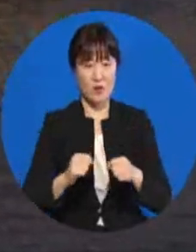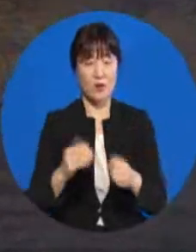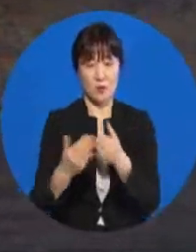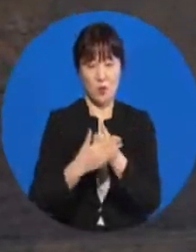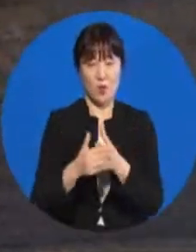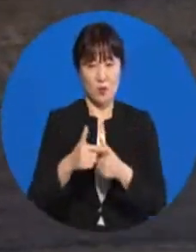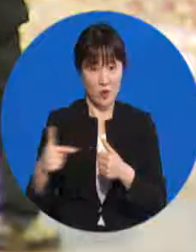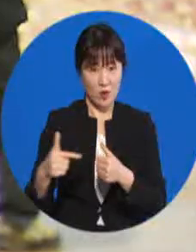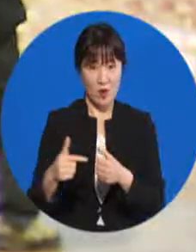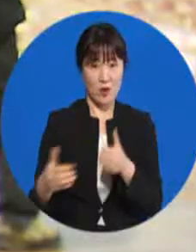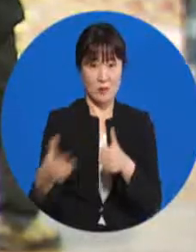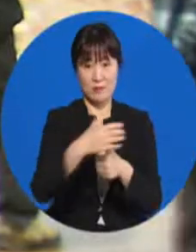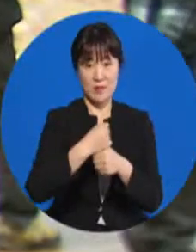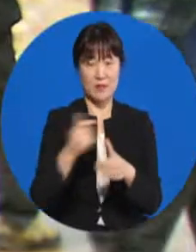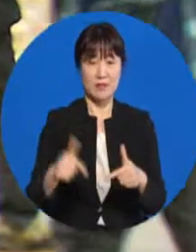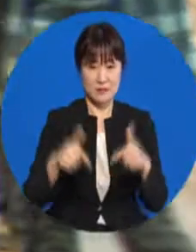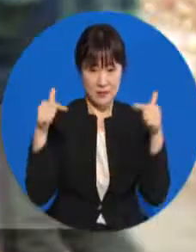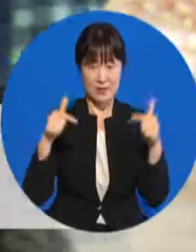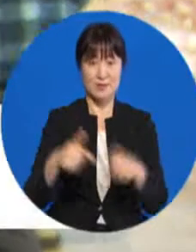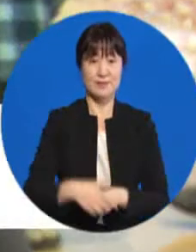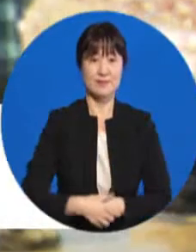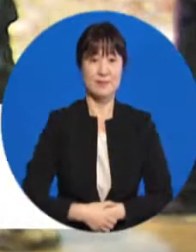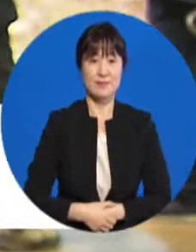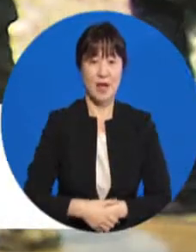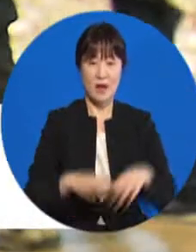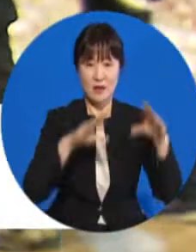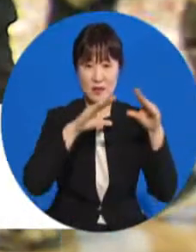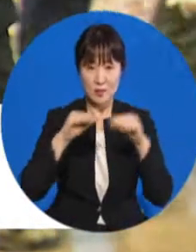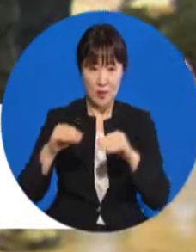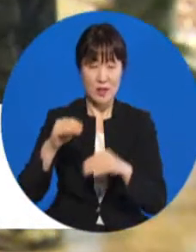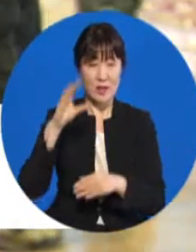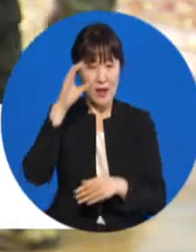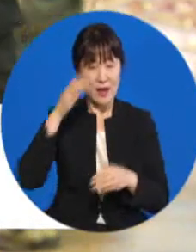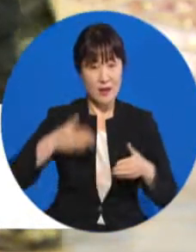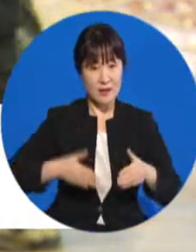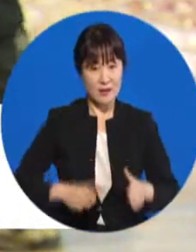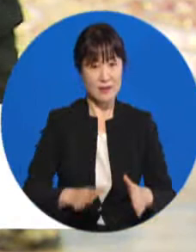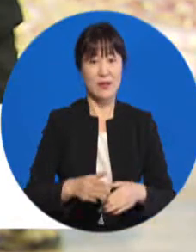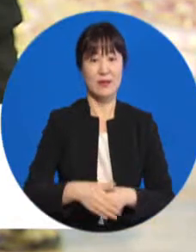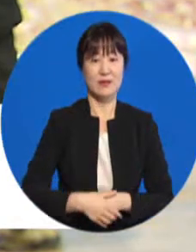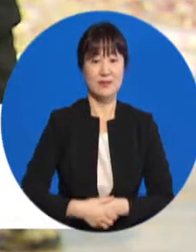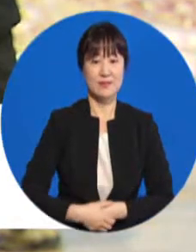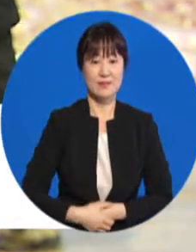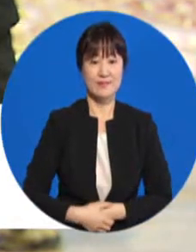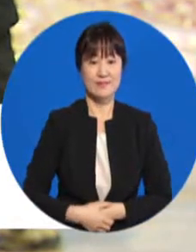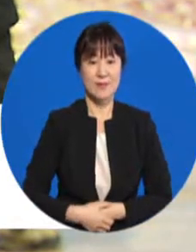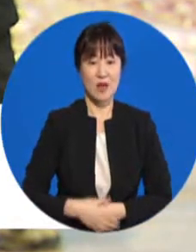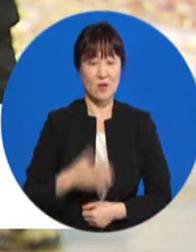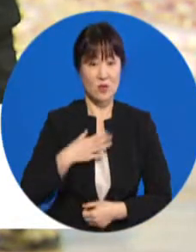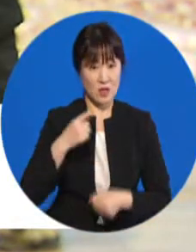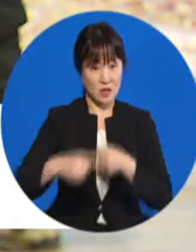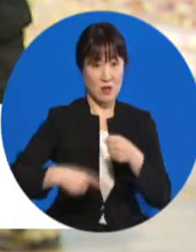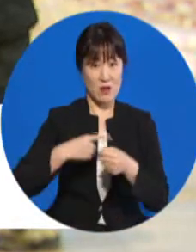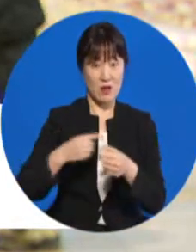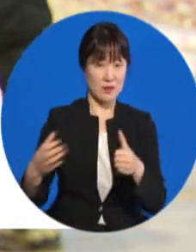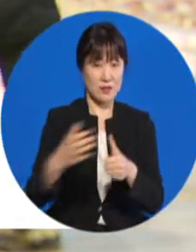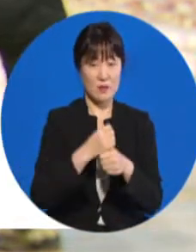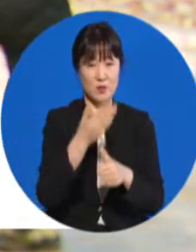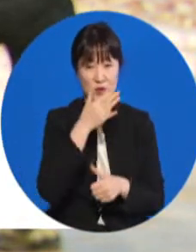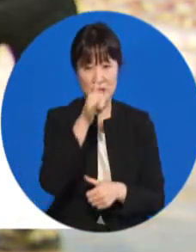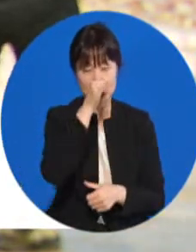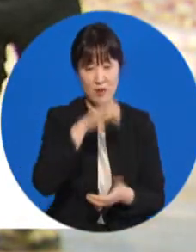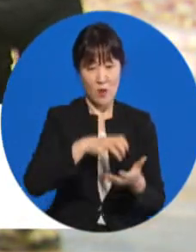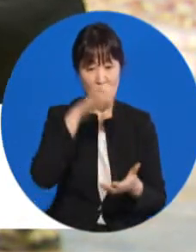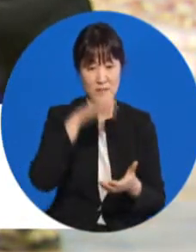늘었다고 보고 있습니다. 금어기, 금지체장, 또 1년에 저희들이 그 잡을 수 있는 총